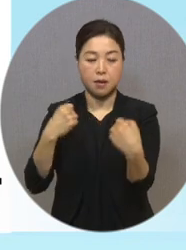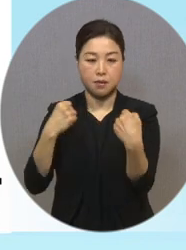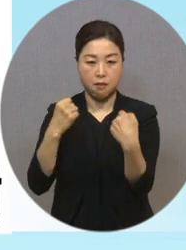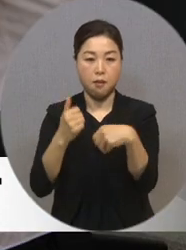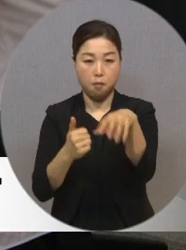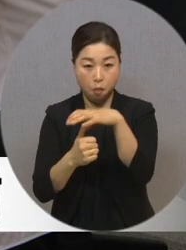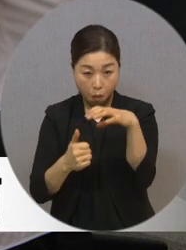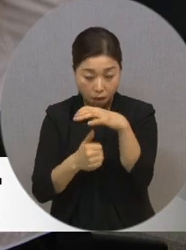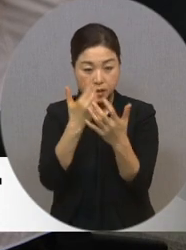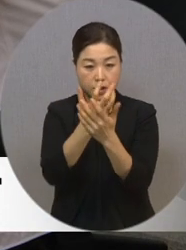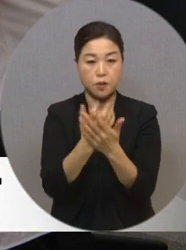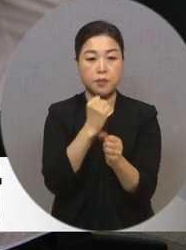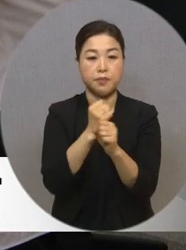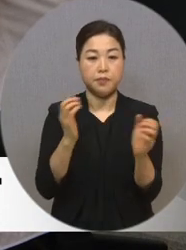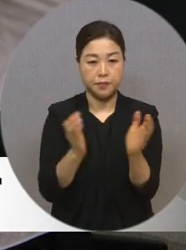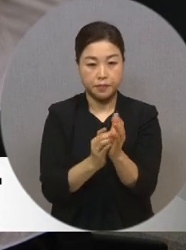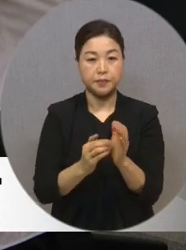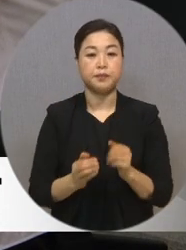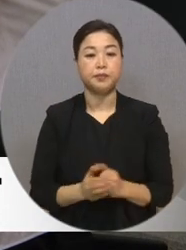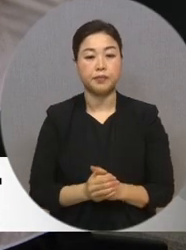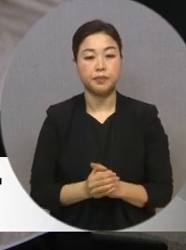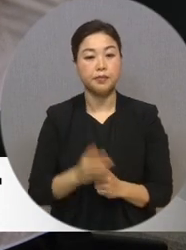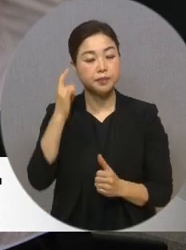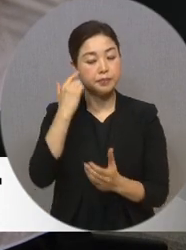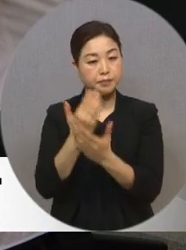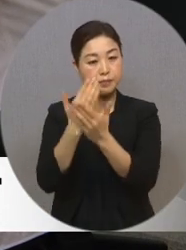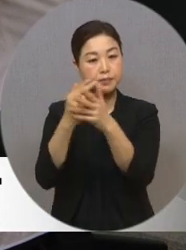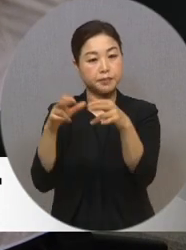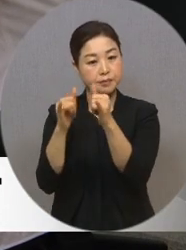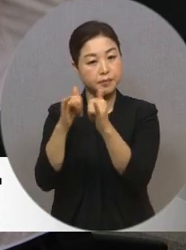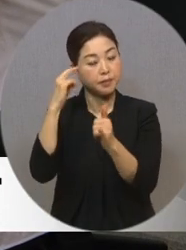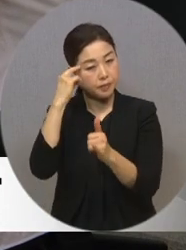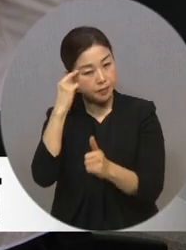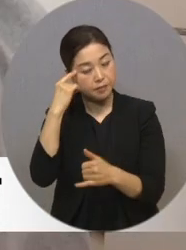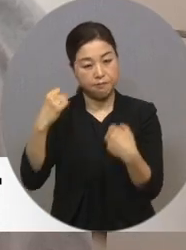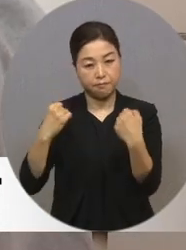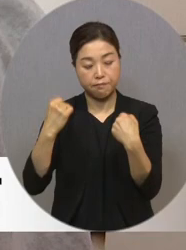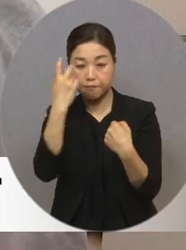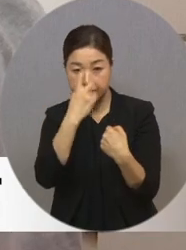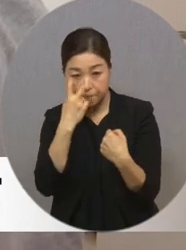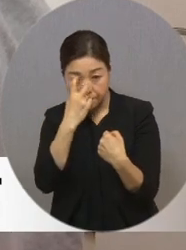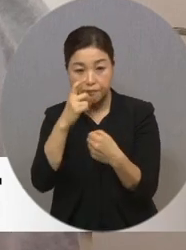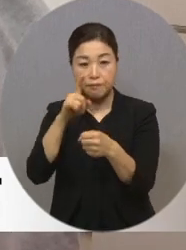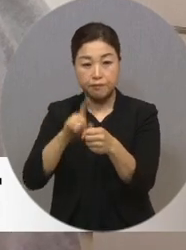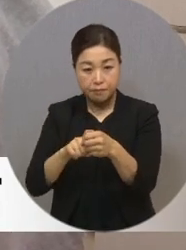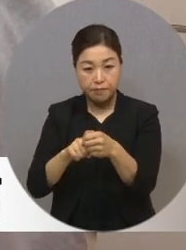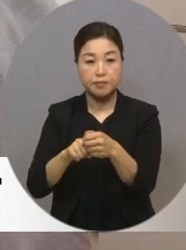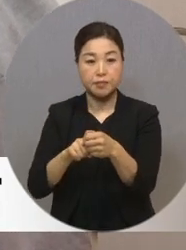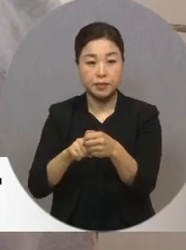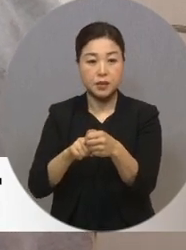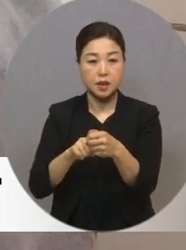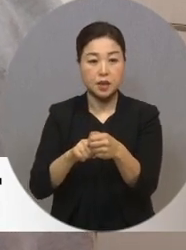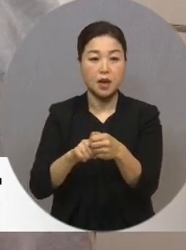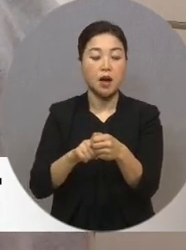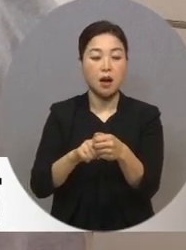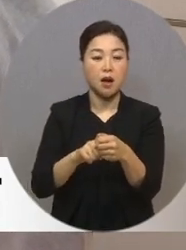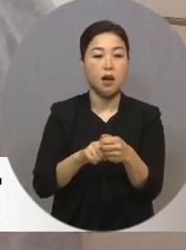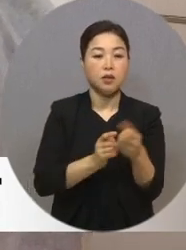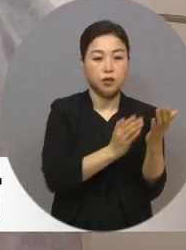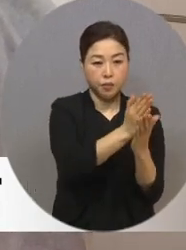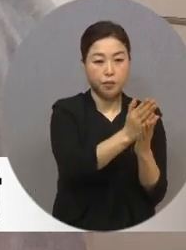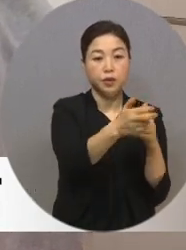개발했습니다 이번 자료는 발달 장애인의 정신 건강 관리를 위해 정신건강 의학과 전문의와